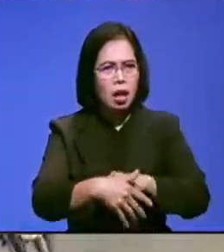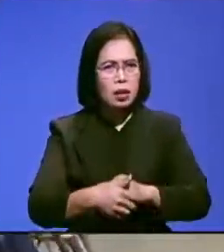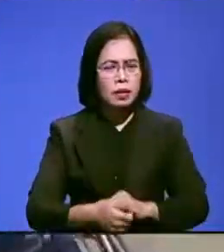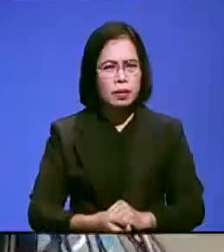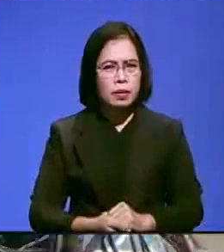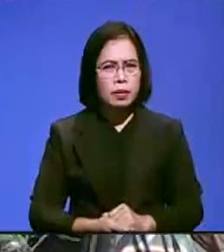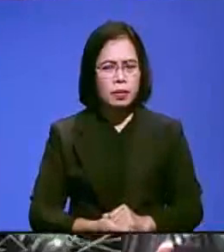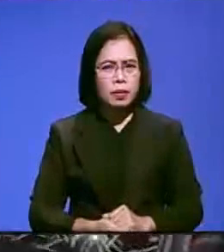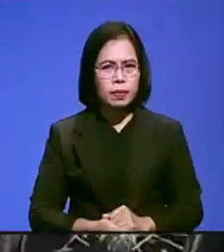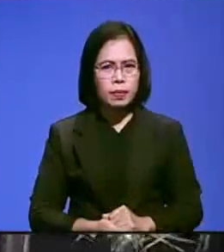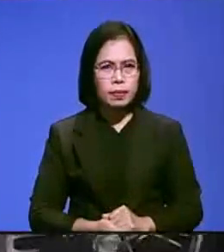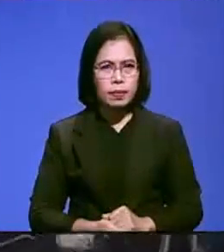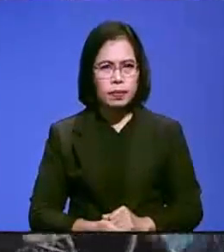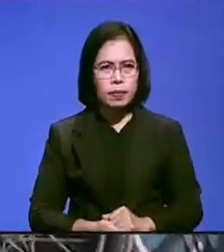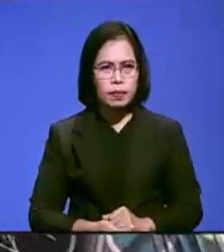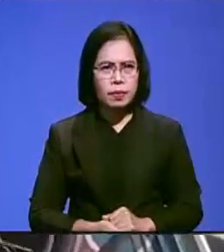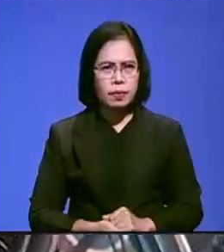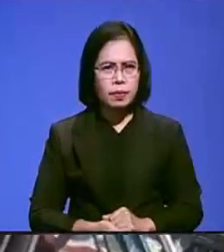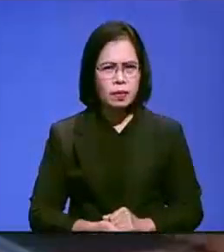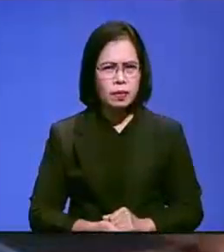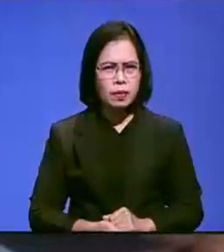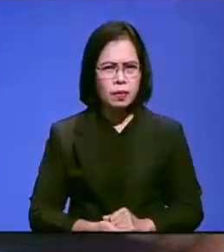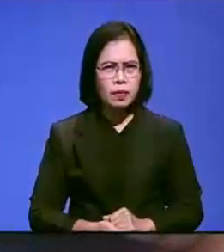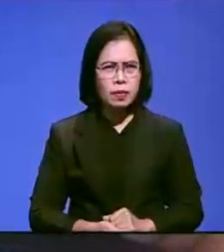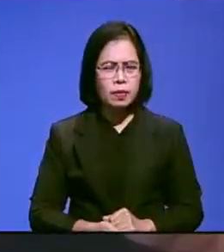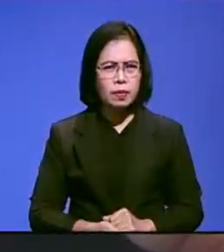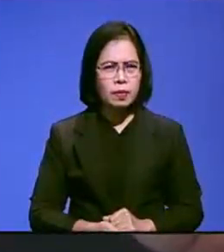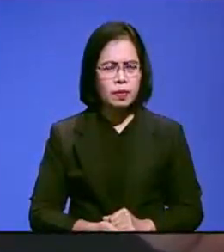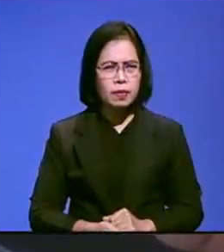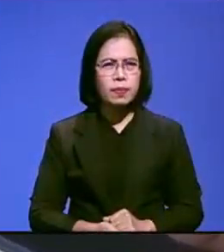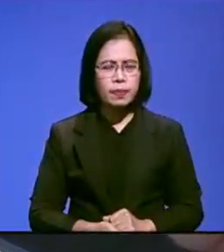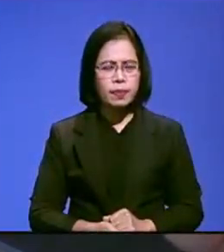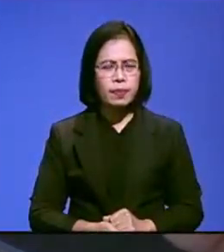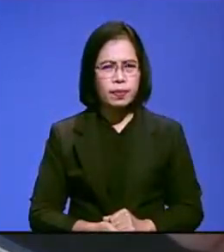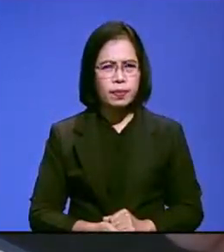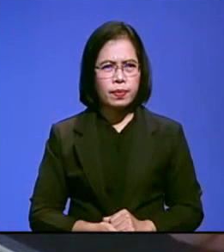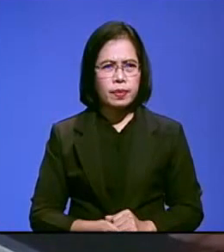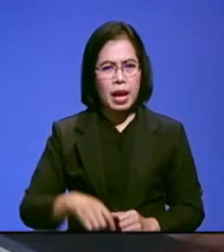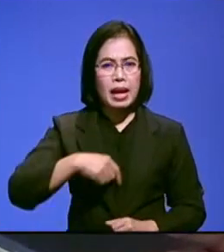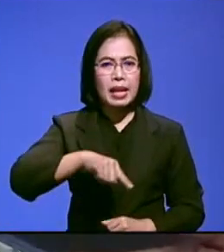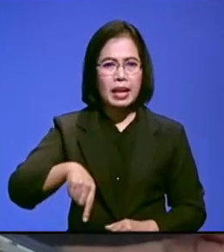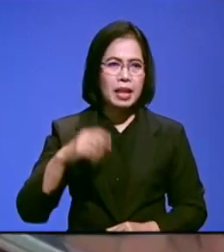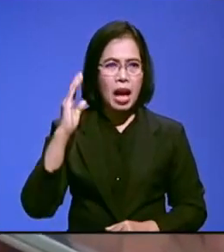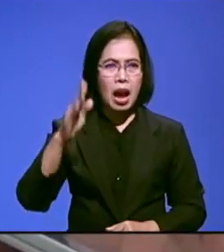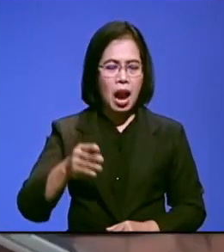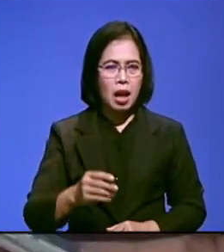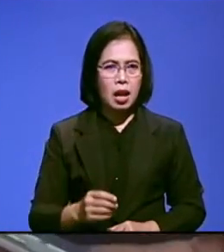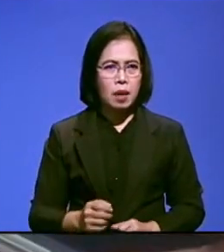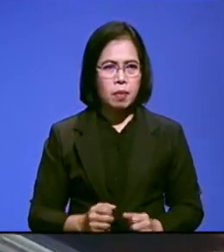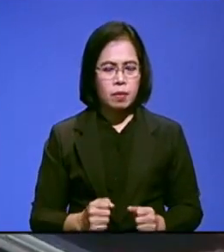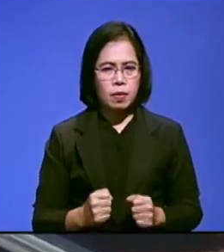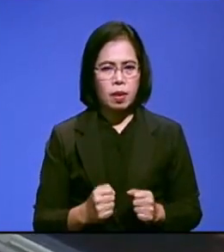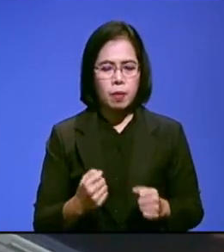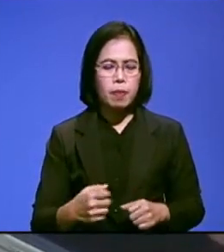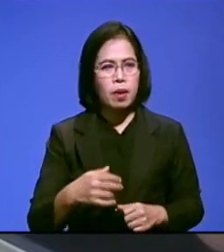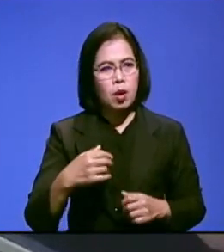mau apa nih tujuannya? Mondok lagi. Dan kita akan memperkuat komunikasi dengan